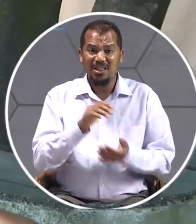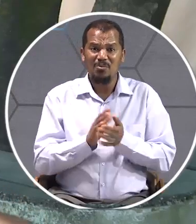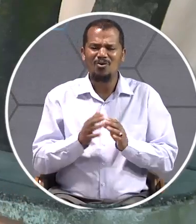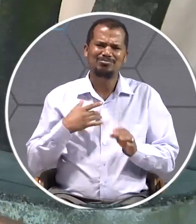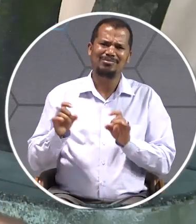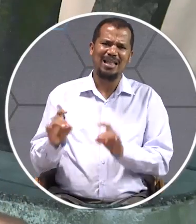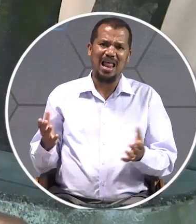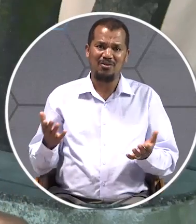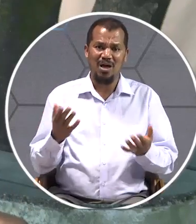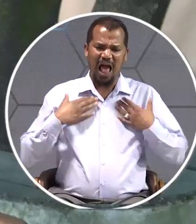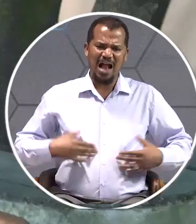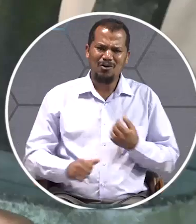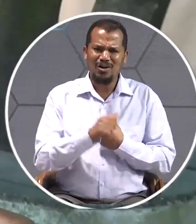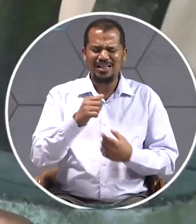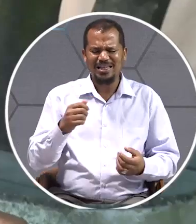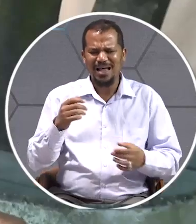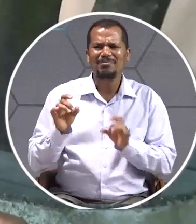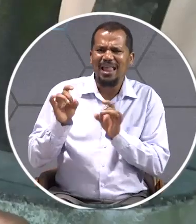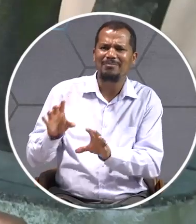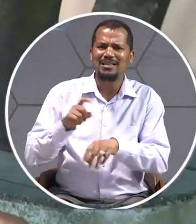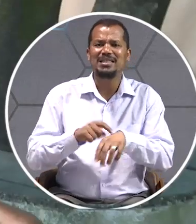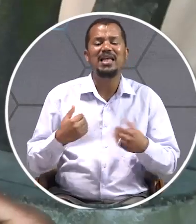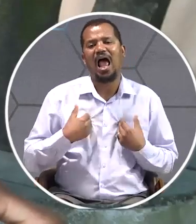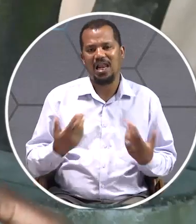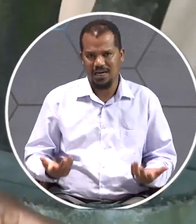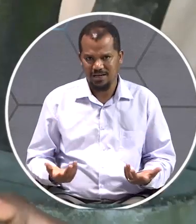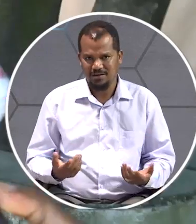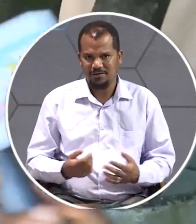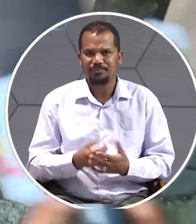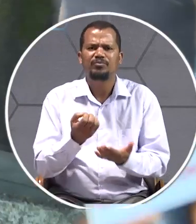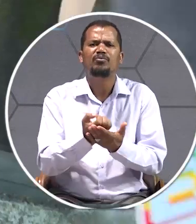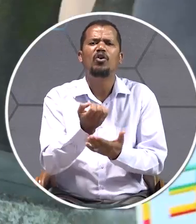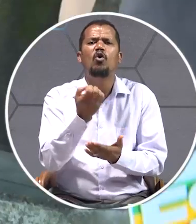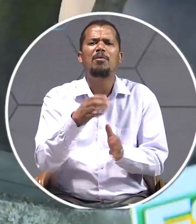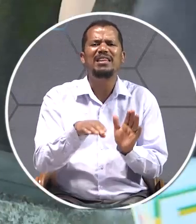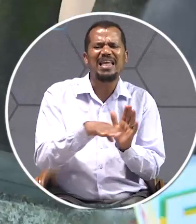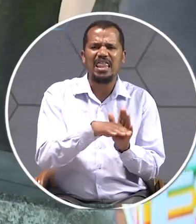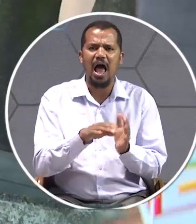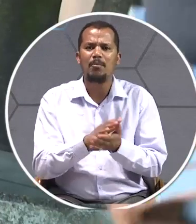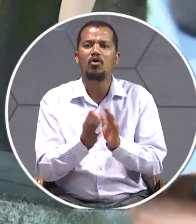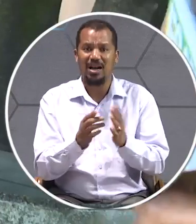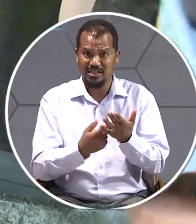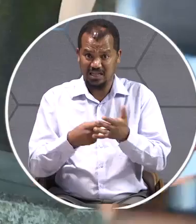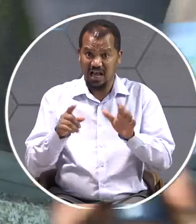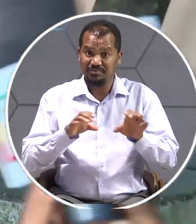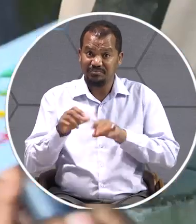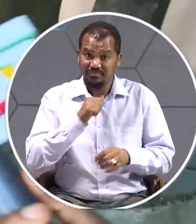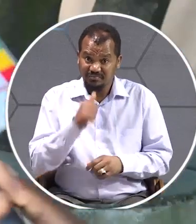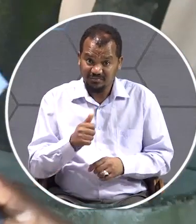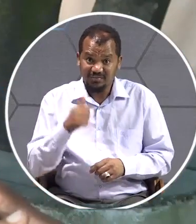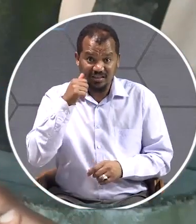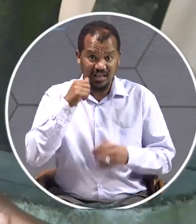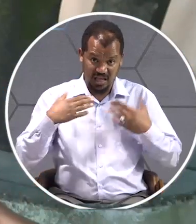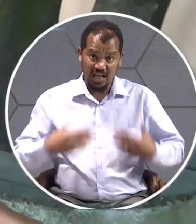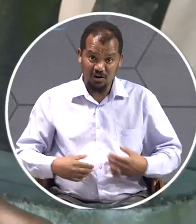ሴት መሆንሽን ትጠያለሽ፣ አካል ጉዳተኛ መሆንሽንም የምትጠይበት ጊዜያቶች አሉ። በመደፈር የኢኮኖሚ ጥገኛ መሆኗ ስለዚህ ተጋላጭ አያደርጋትም?